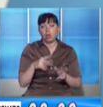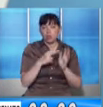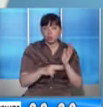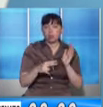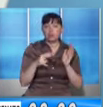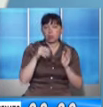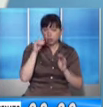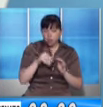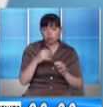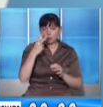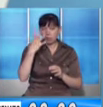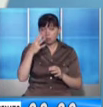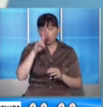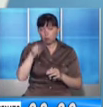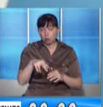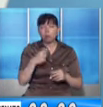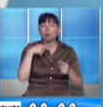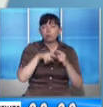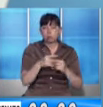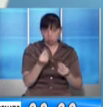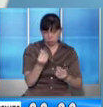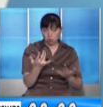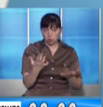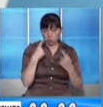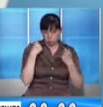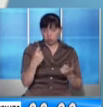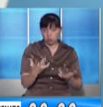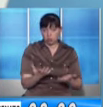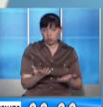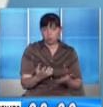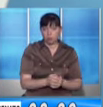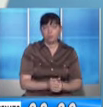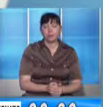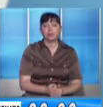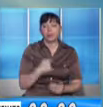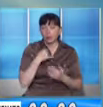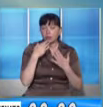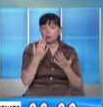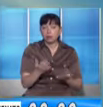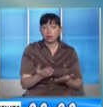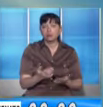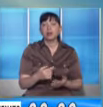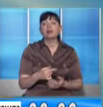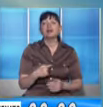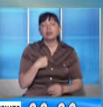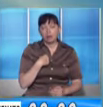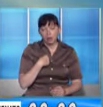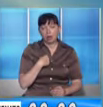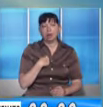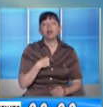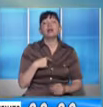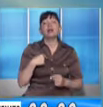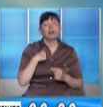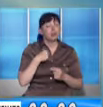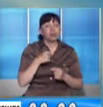și 25 de dolari, deci vorbim despre lucruri concrete. De asta întreb, dar... De asta eu am să mă limitez să zic că din